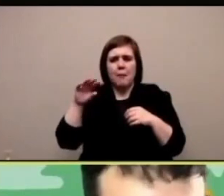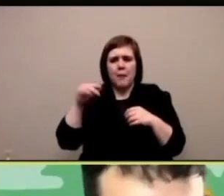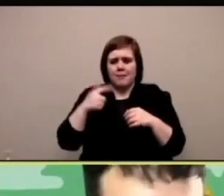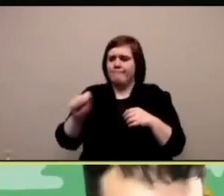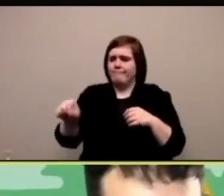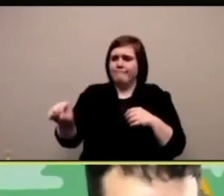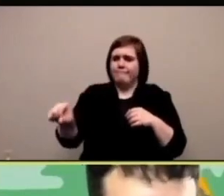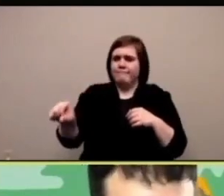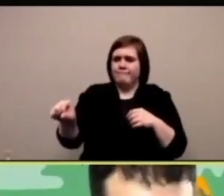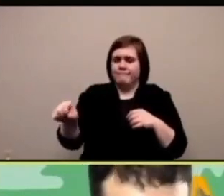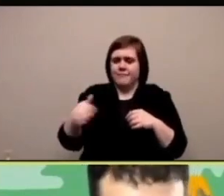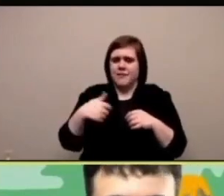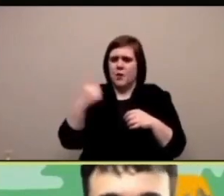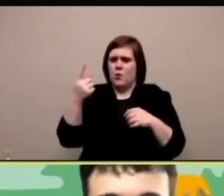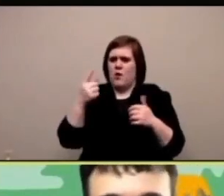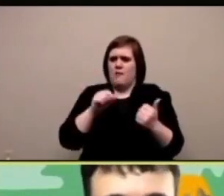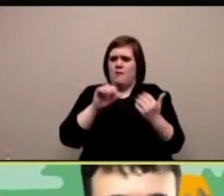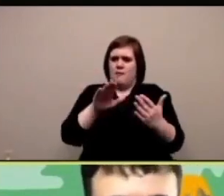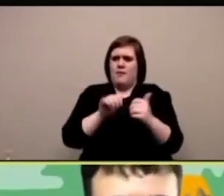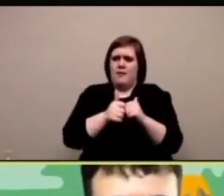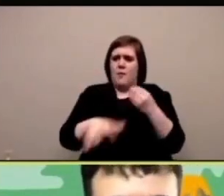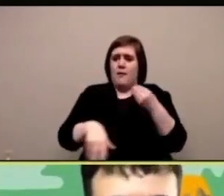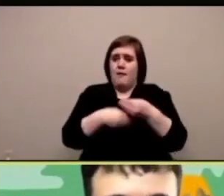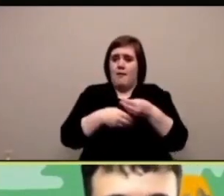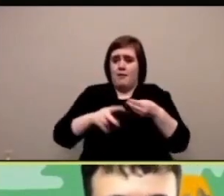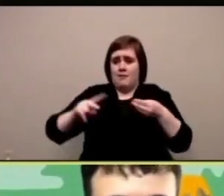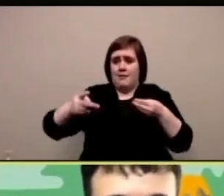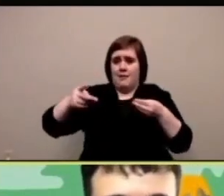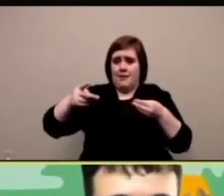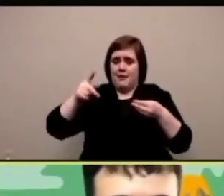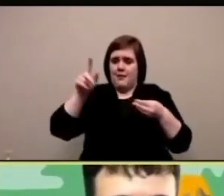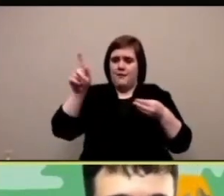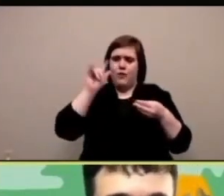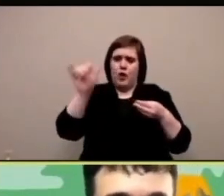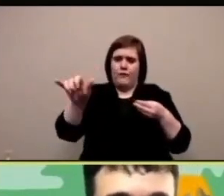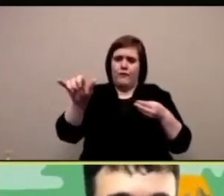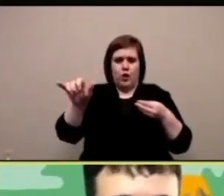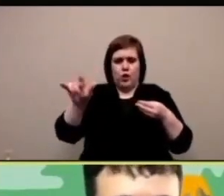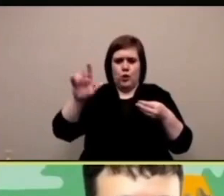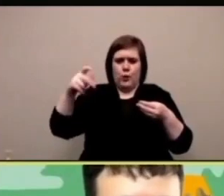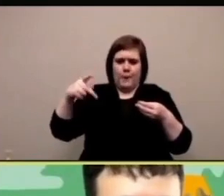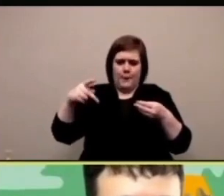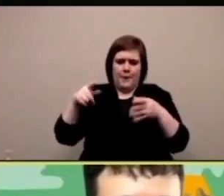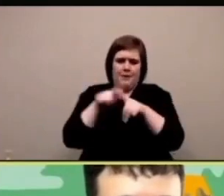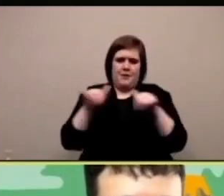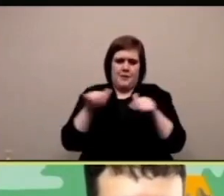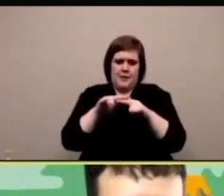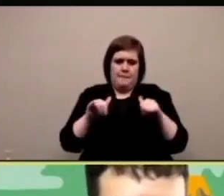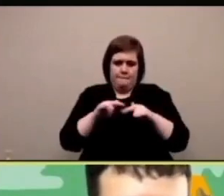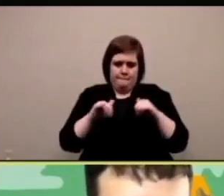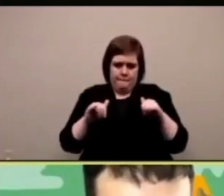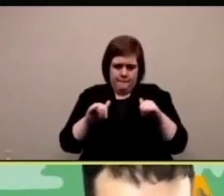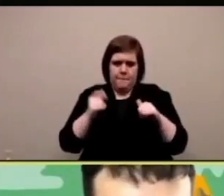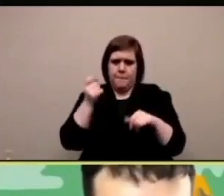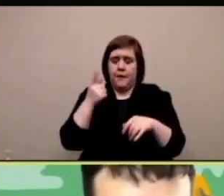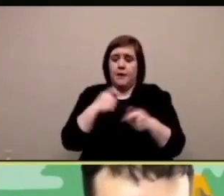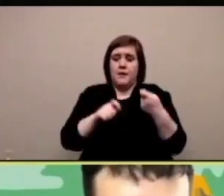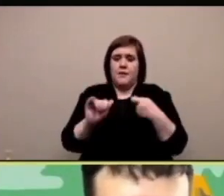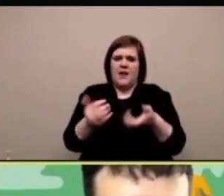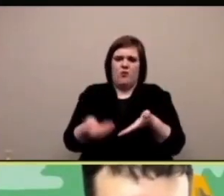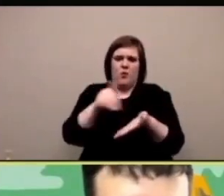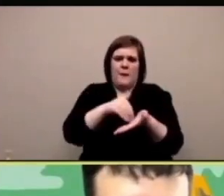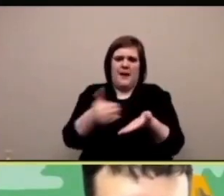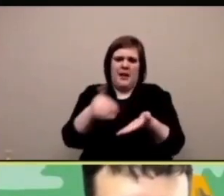あのフォローしてないんですねだけど話しているところを見せたかったのでそのくちばし